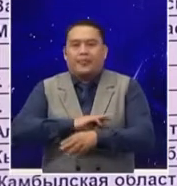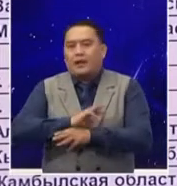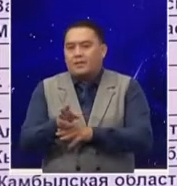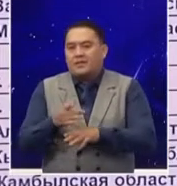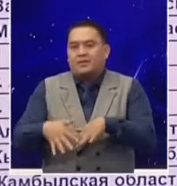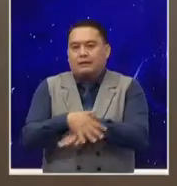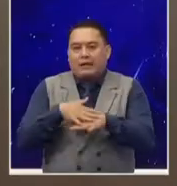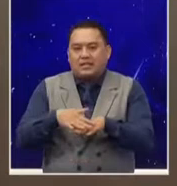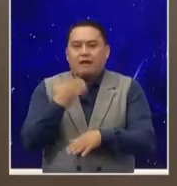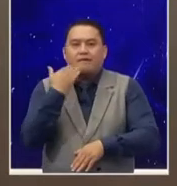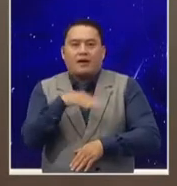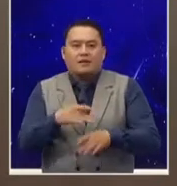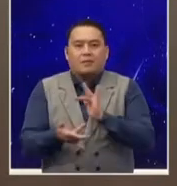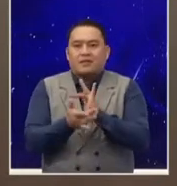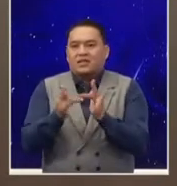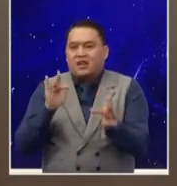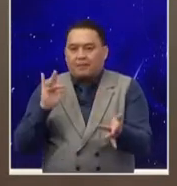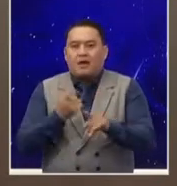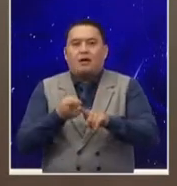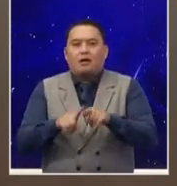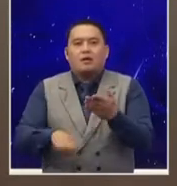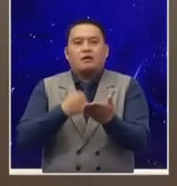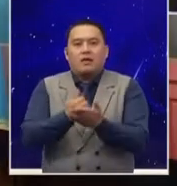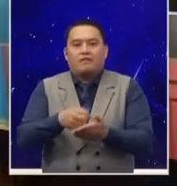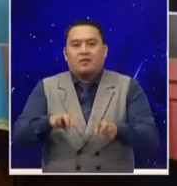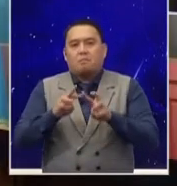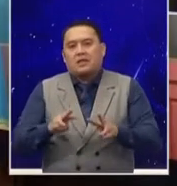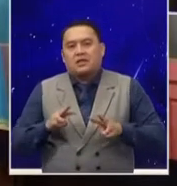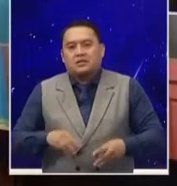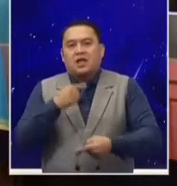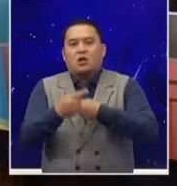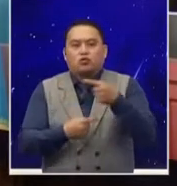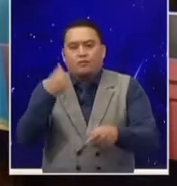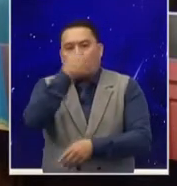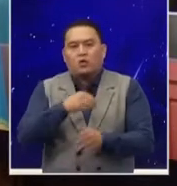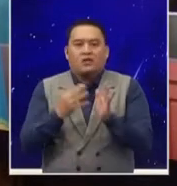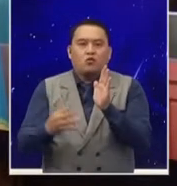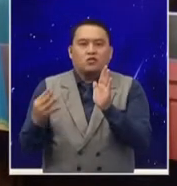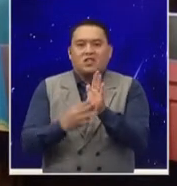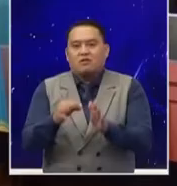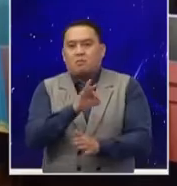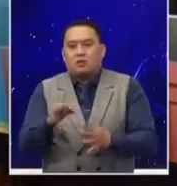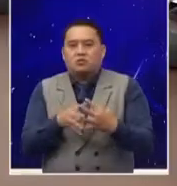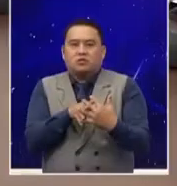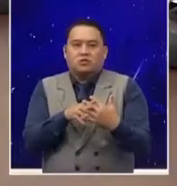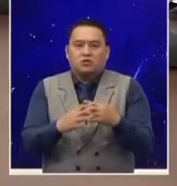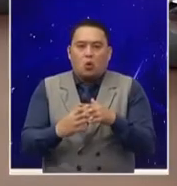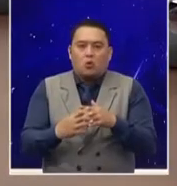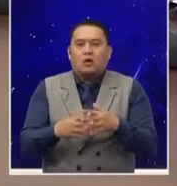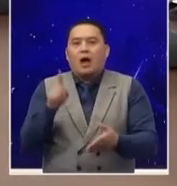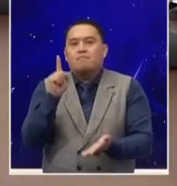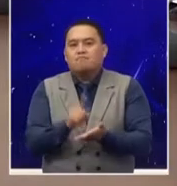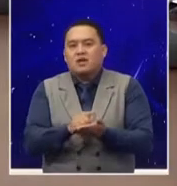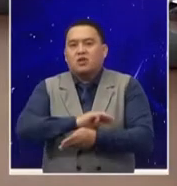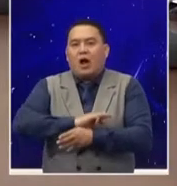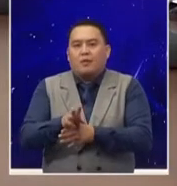обеспечению населения качественным интернетом. Как отметил премьер-министр, до конца года 99% сельского населения должно